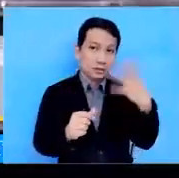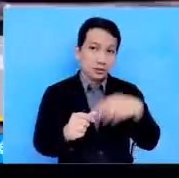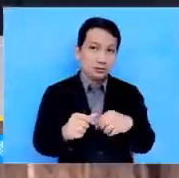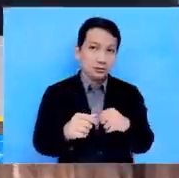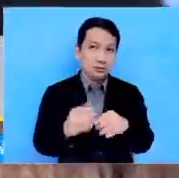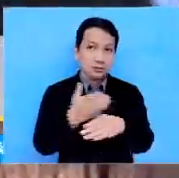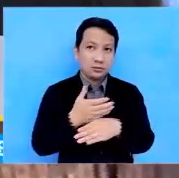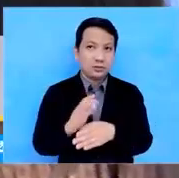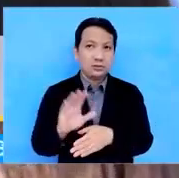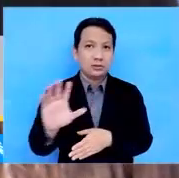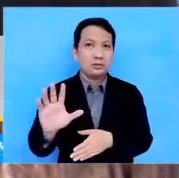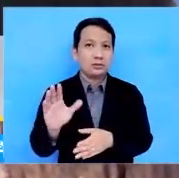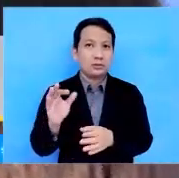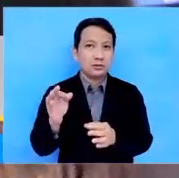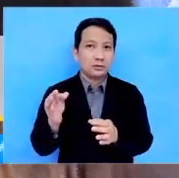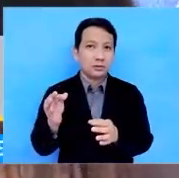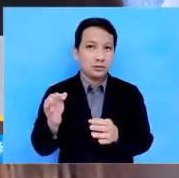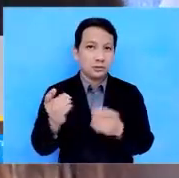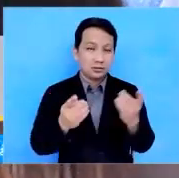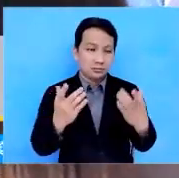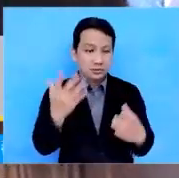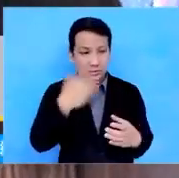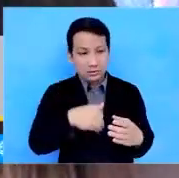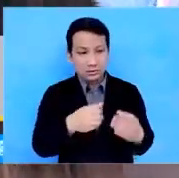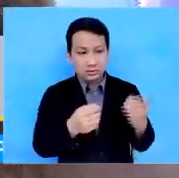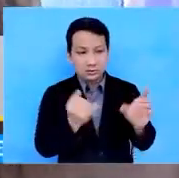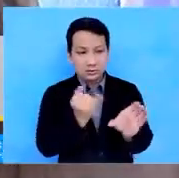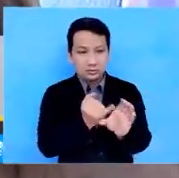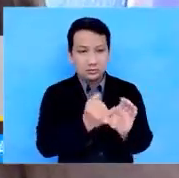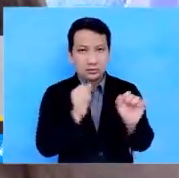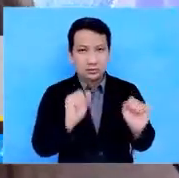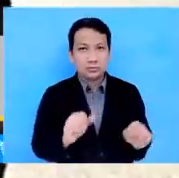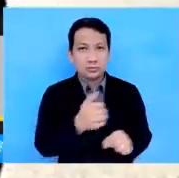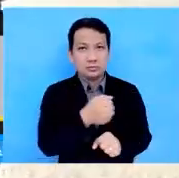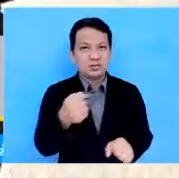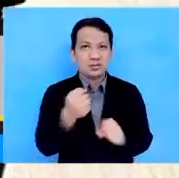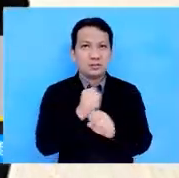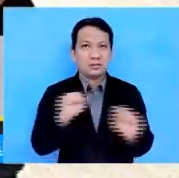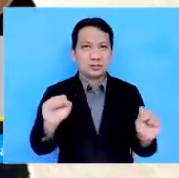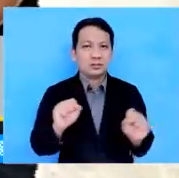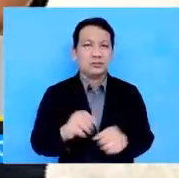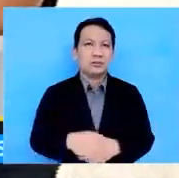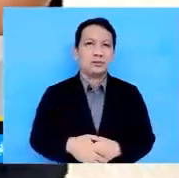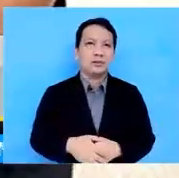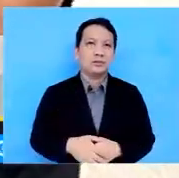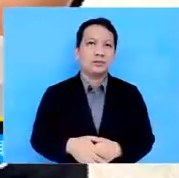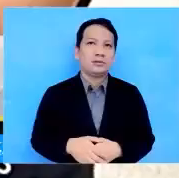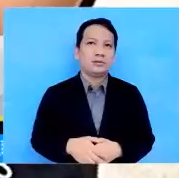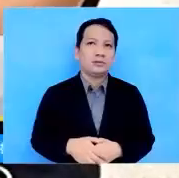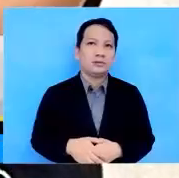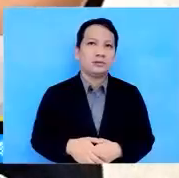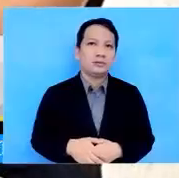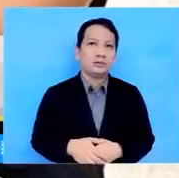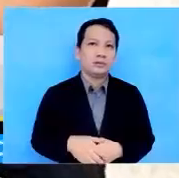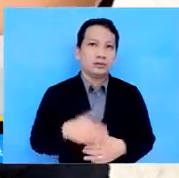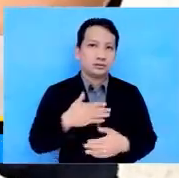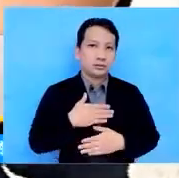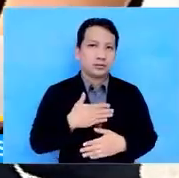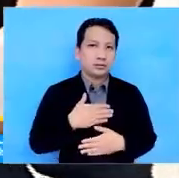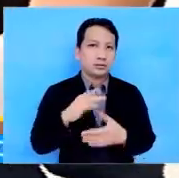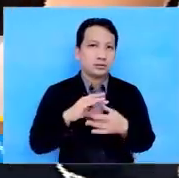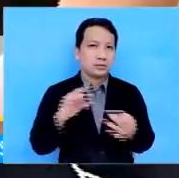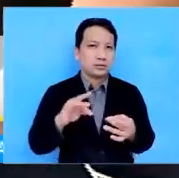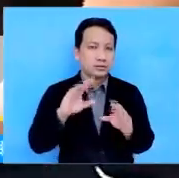yung driver, maganda yung jeep niya, pwede pang gamitin yan, safe pa naman. Ikinatuwa naman ni Balbuena ang pahayag